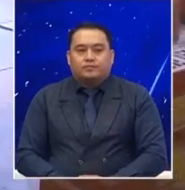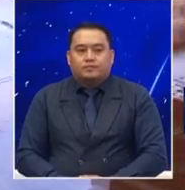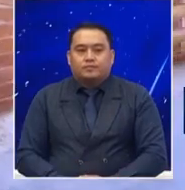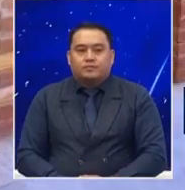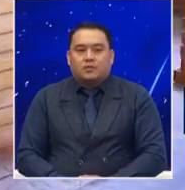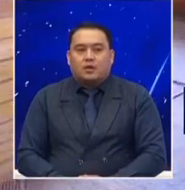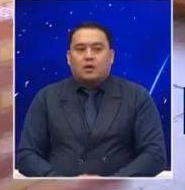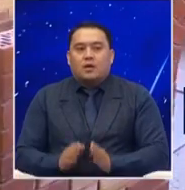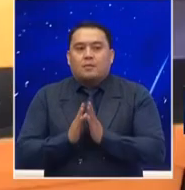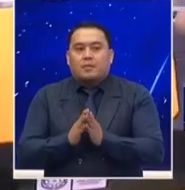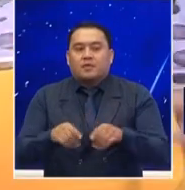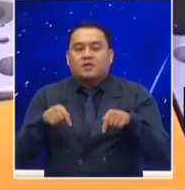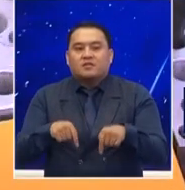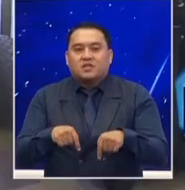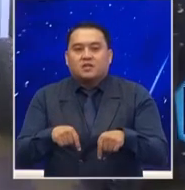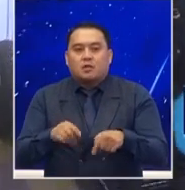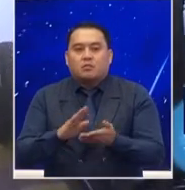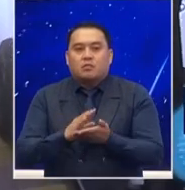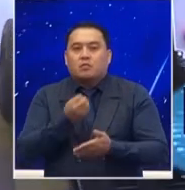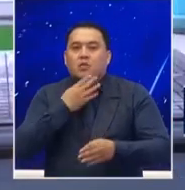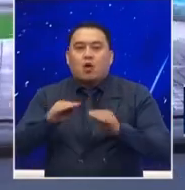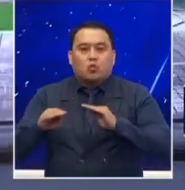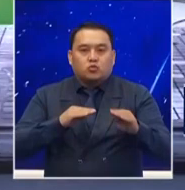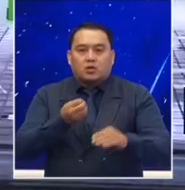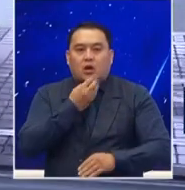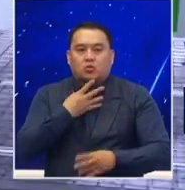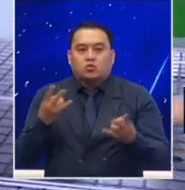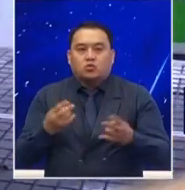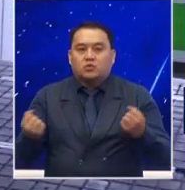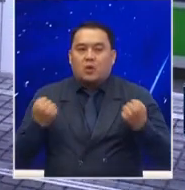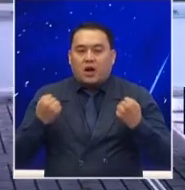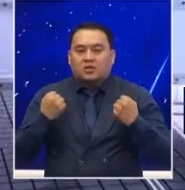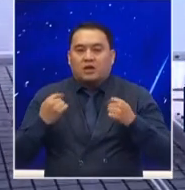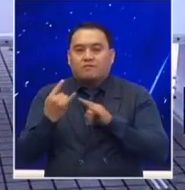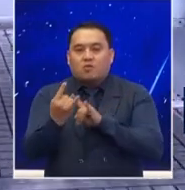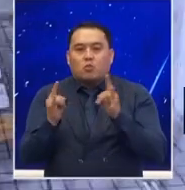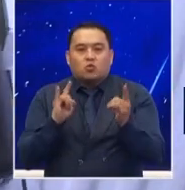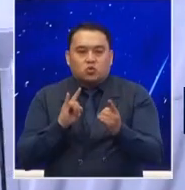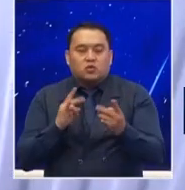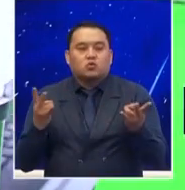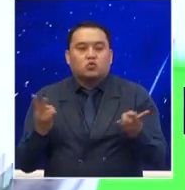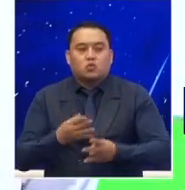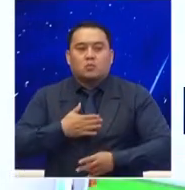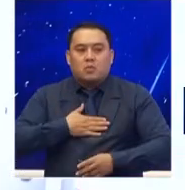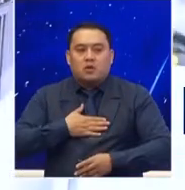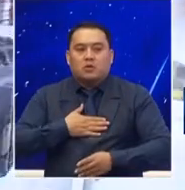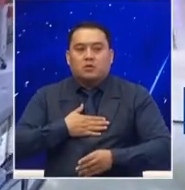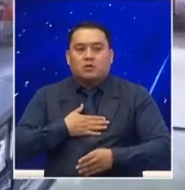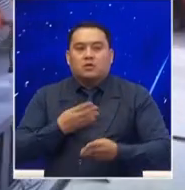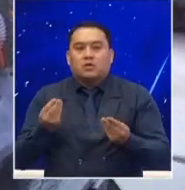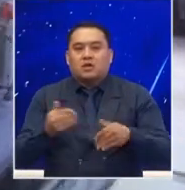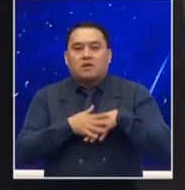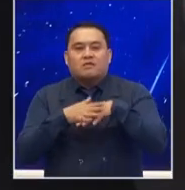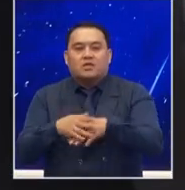сейчас попросили, чтобы здесь благоустройство хорошее сделать, спортивную площадку. На это мы тоже уже заложим деньги